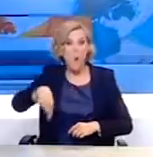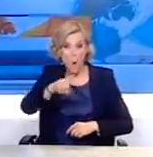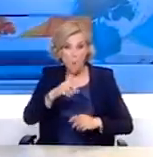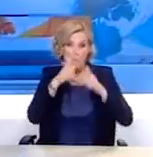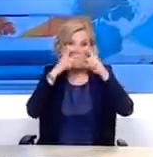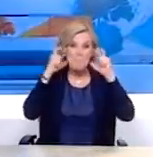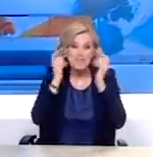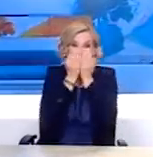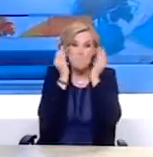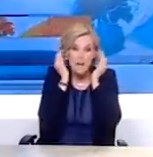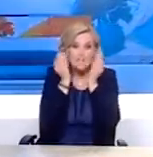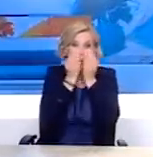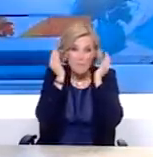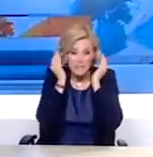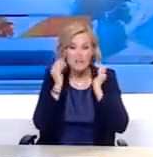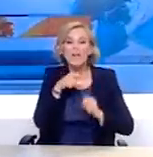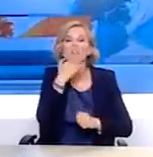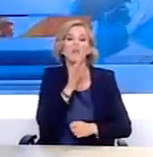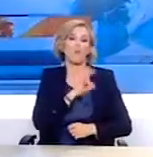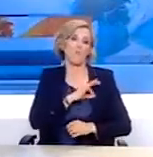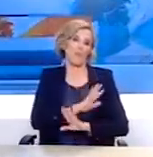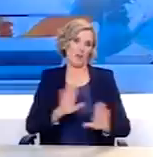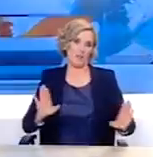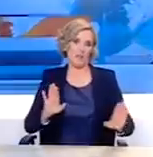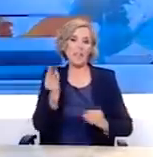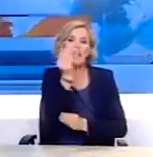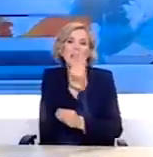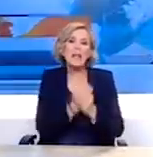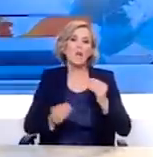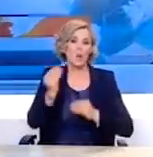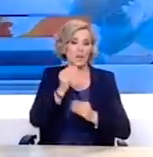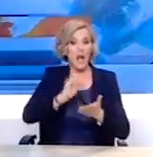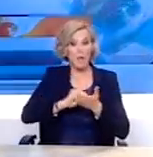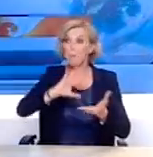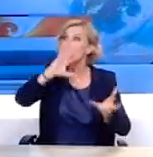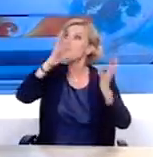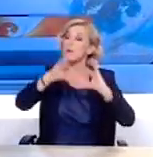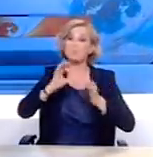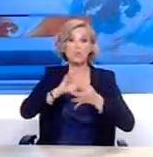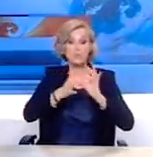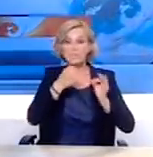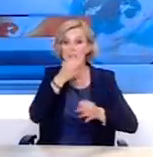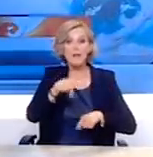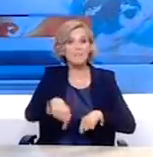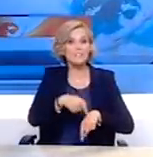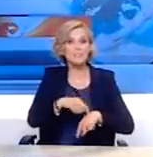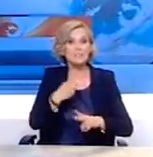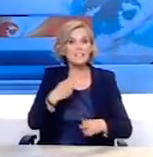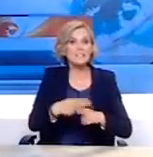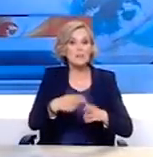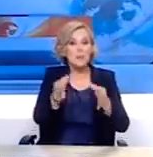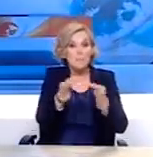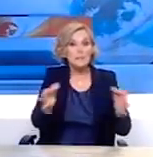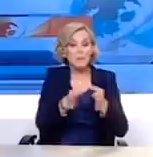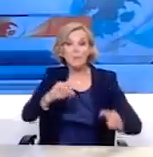χεριών. Επίσης, ο Παγκόσμιος Οργανισμός επανατοποθετήθηκε πως τα πιο σημαντικά μέτρα αυτή τη στιγμή για όλα